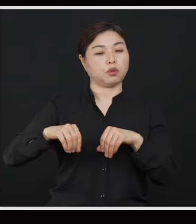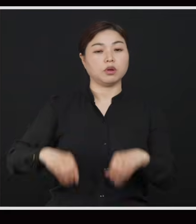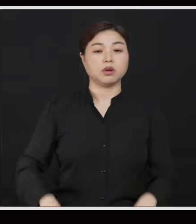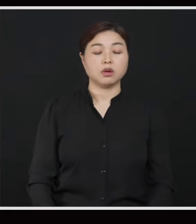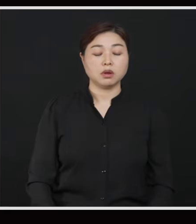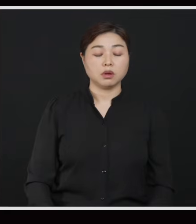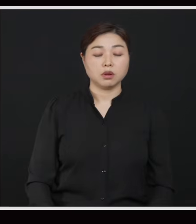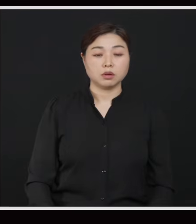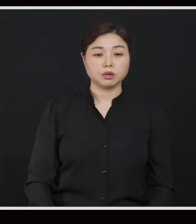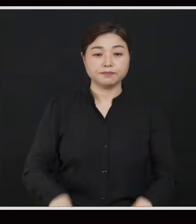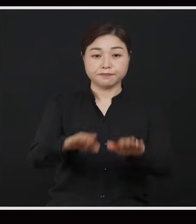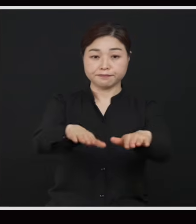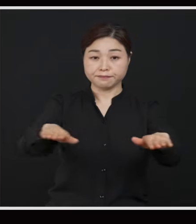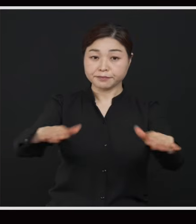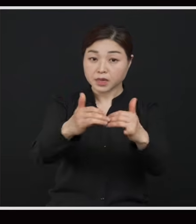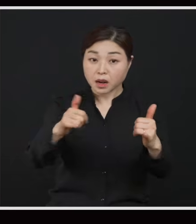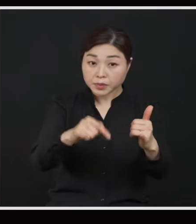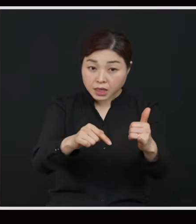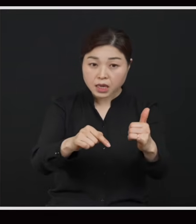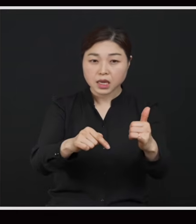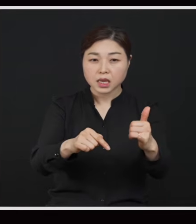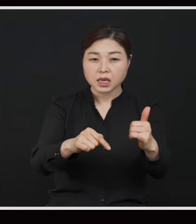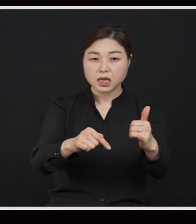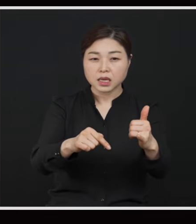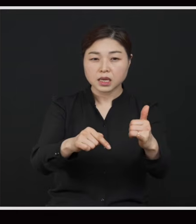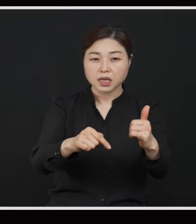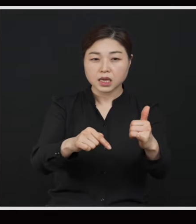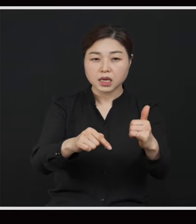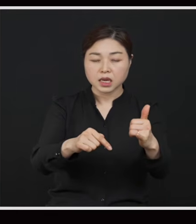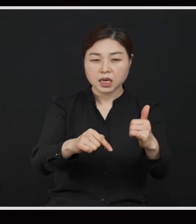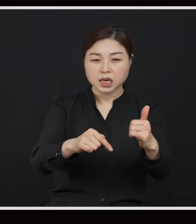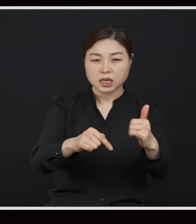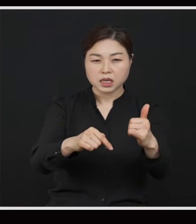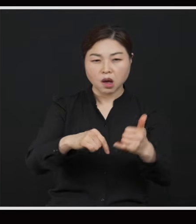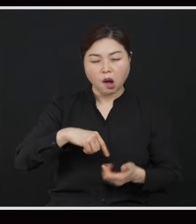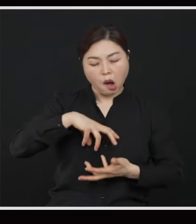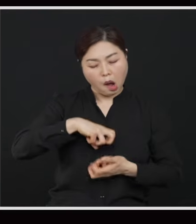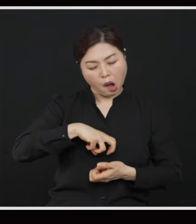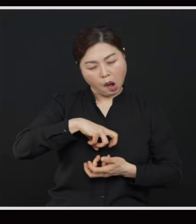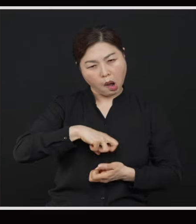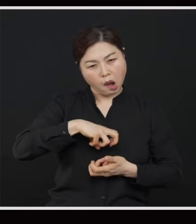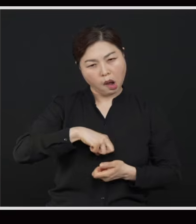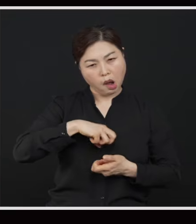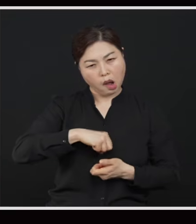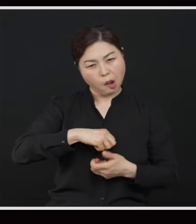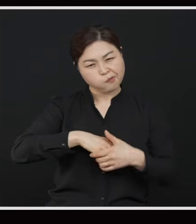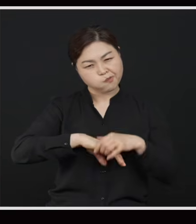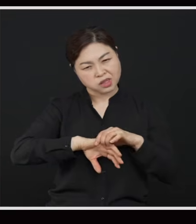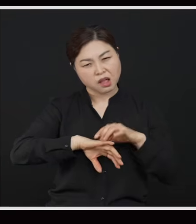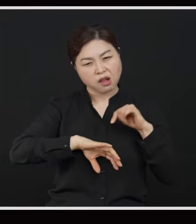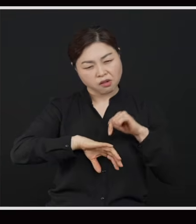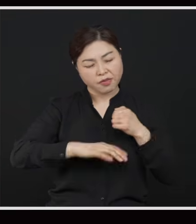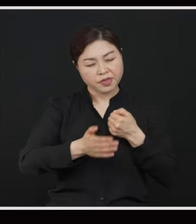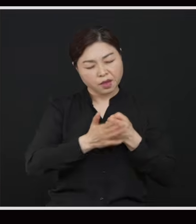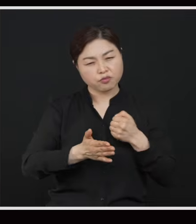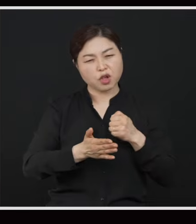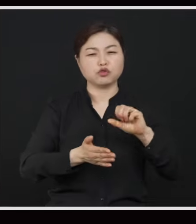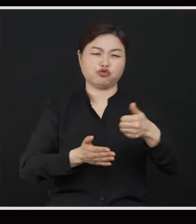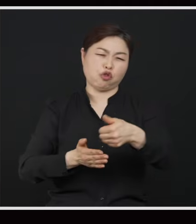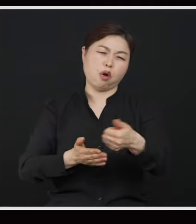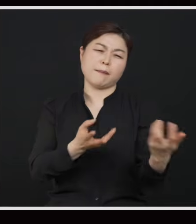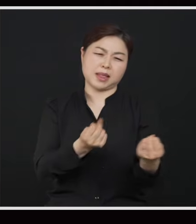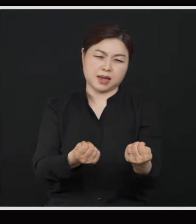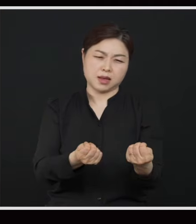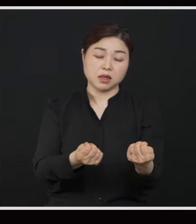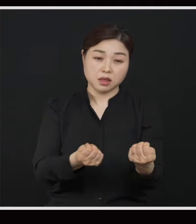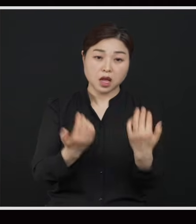이분들이 물론 발달 소화 장애 같은 거에 의한 사망률은 높습니다. 근데